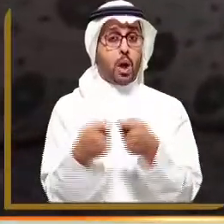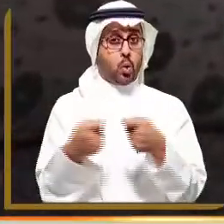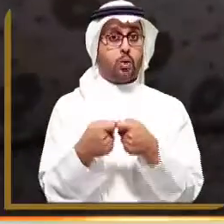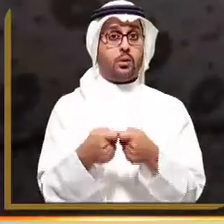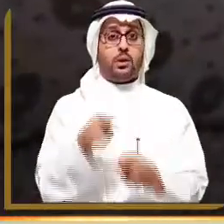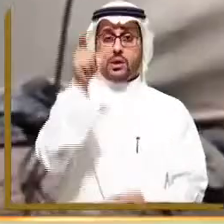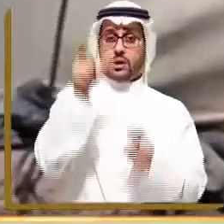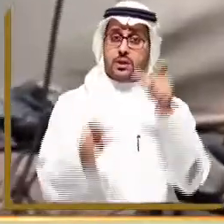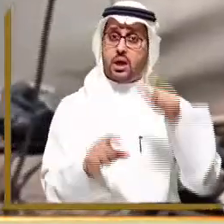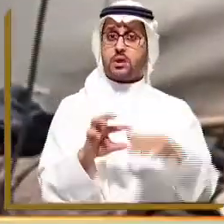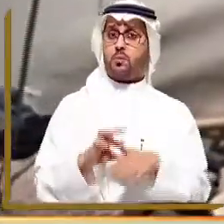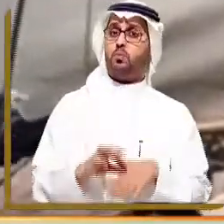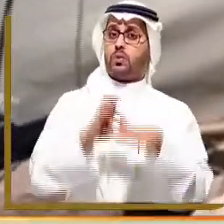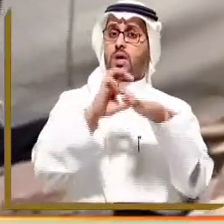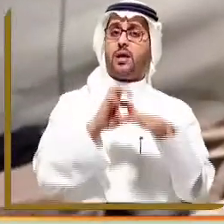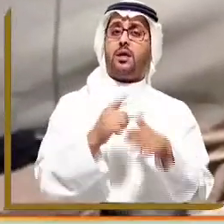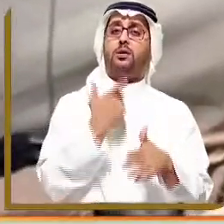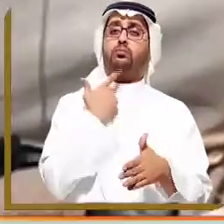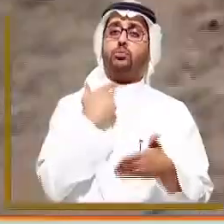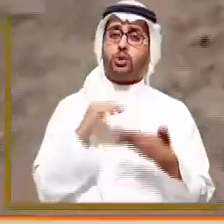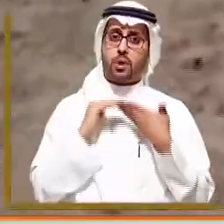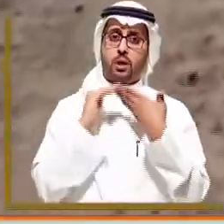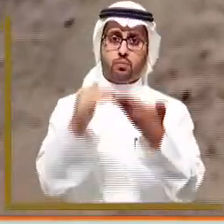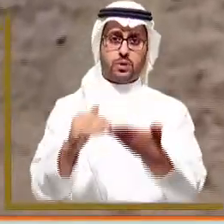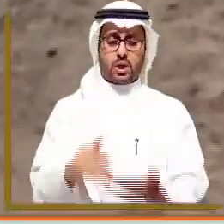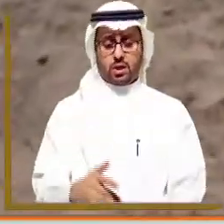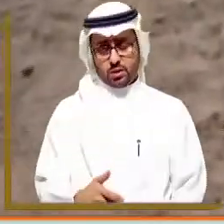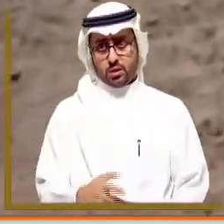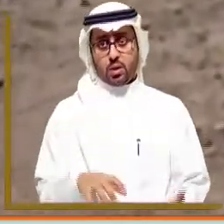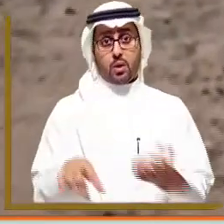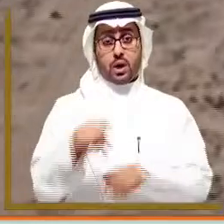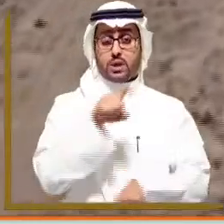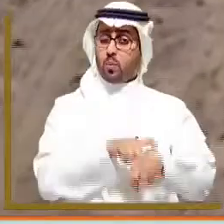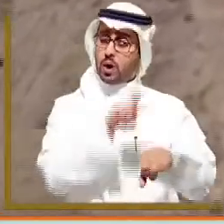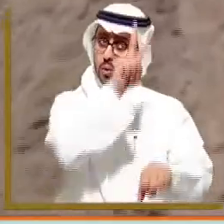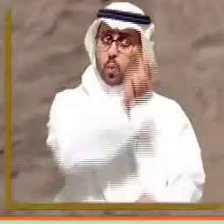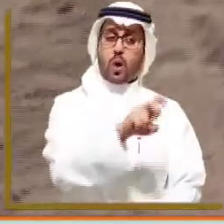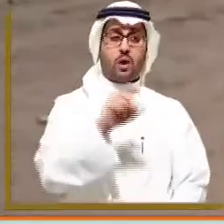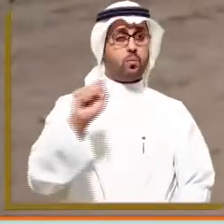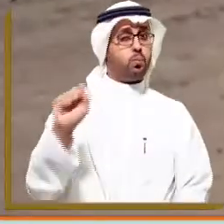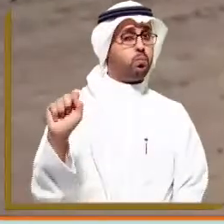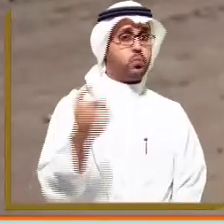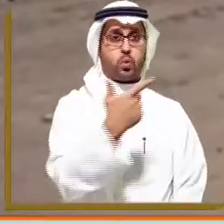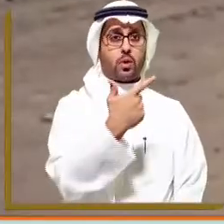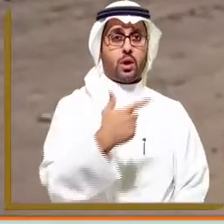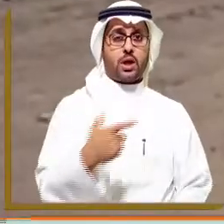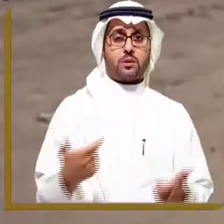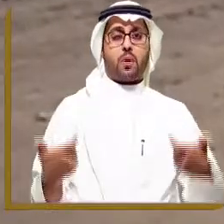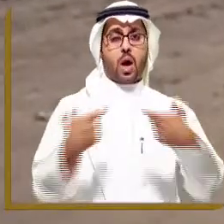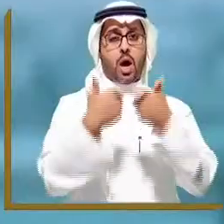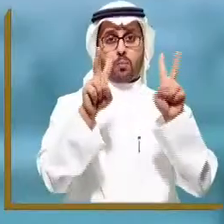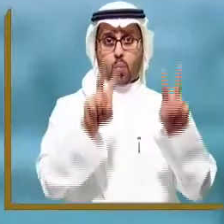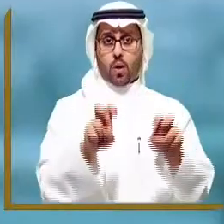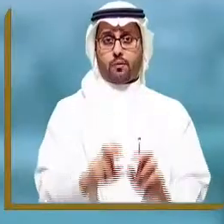مساعدات إنسانية عاجلة، داعية في الوقت ذاته إلى وقف فوري للمعارك.